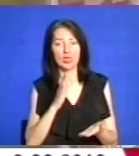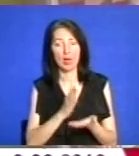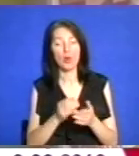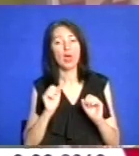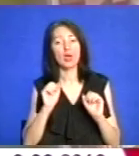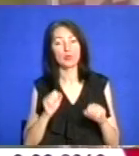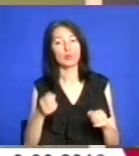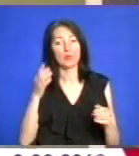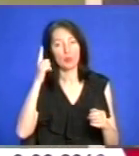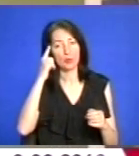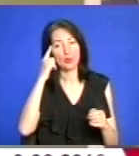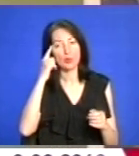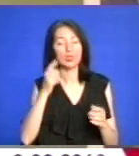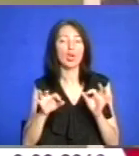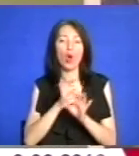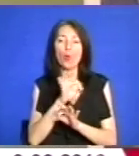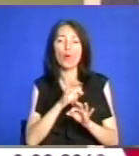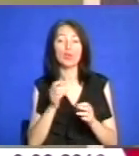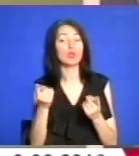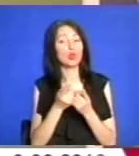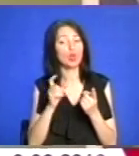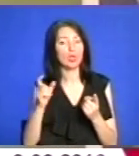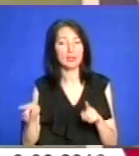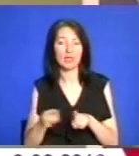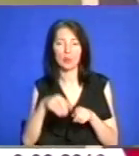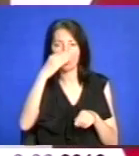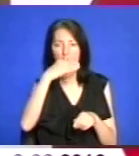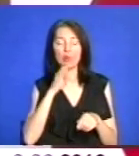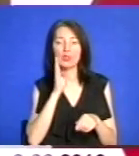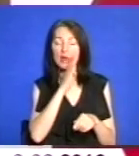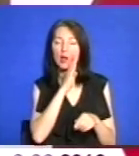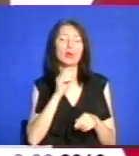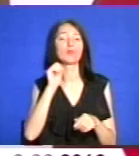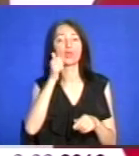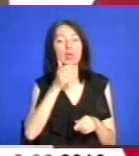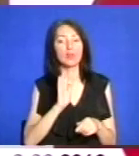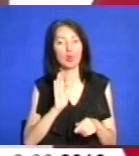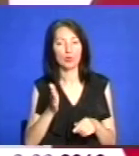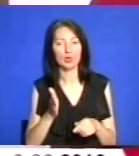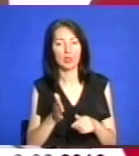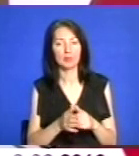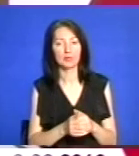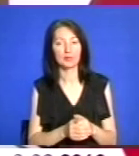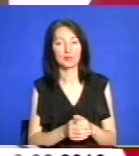нагоду обміркувати і обговорити їх з однокласниками та батьками. Завтра буде